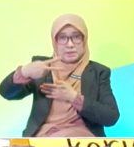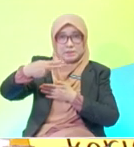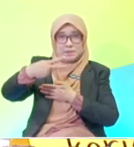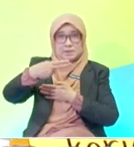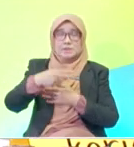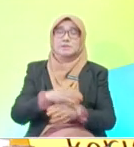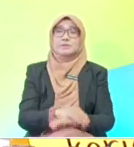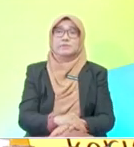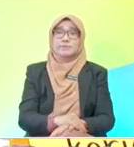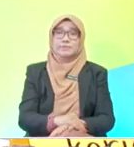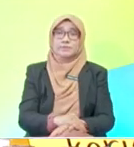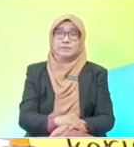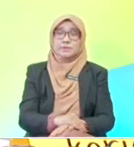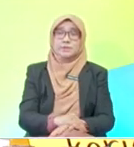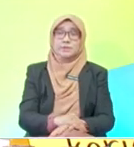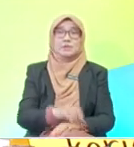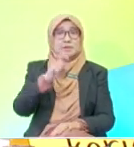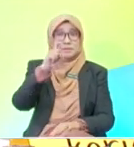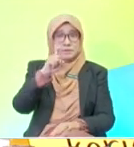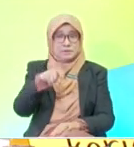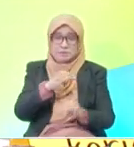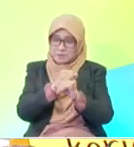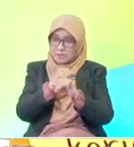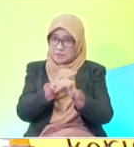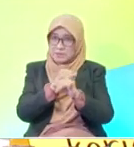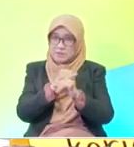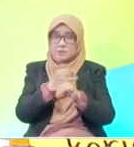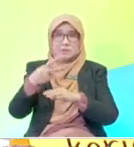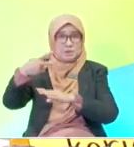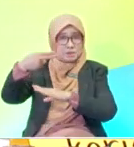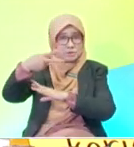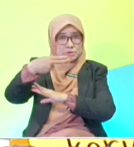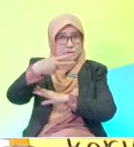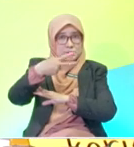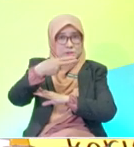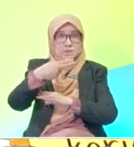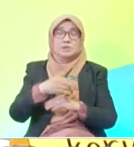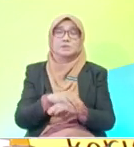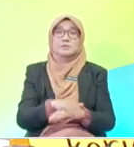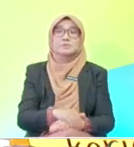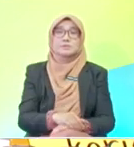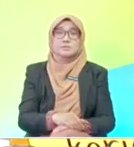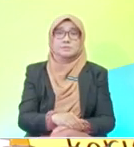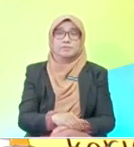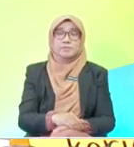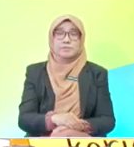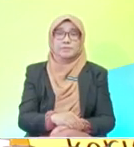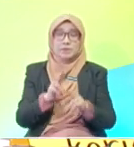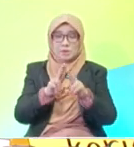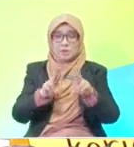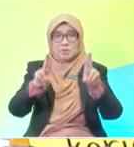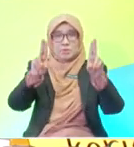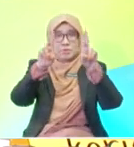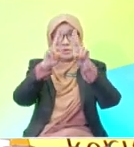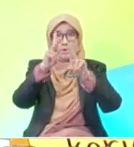Jadi masa kita nak gunting, kita kena pastikan proses kita menggunting tu hati-hati. Utamakan